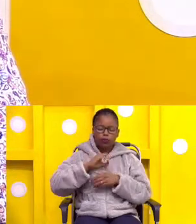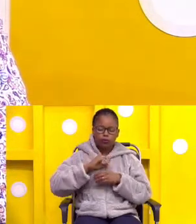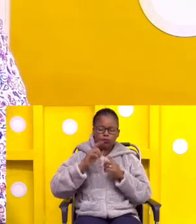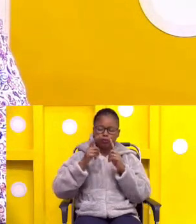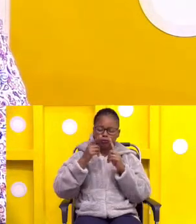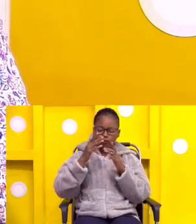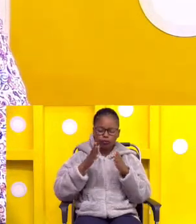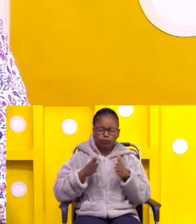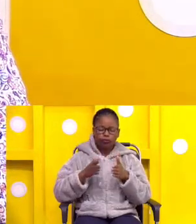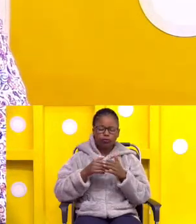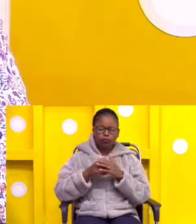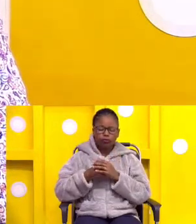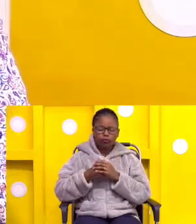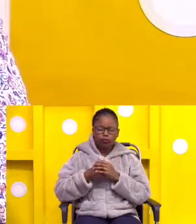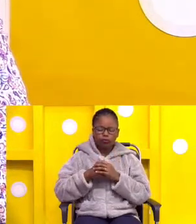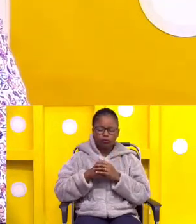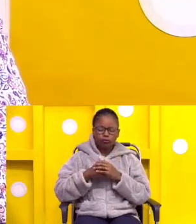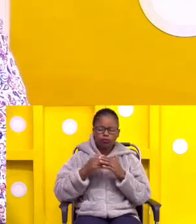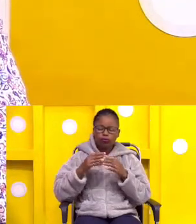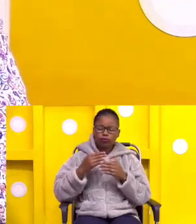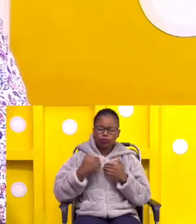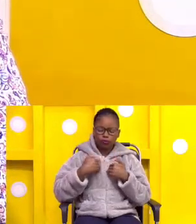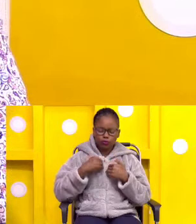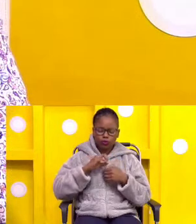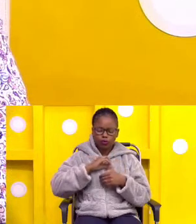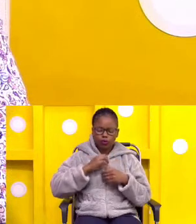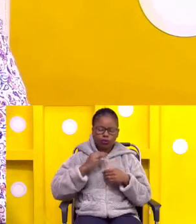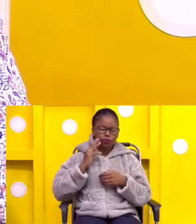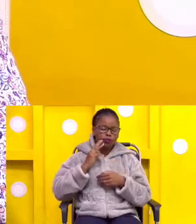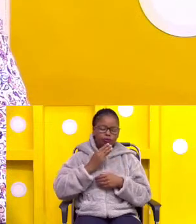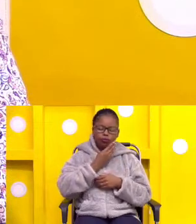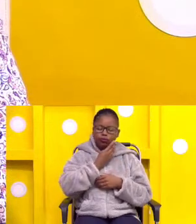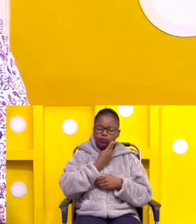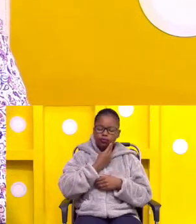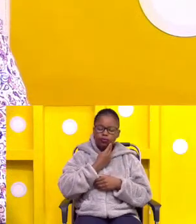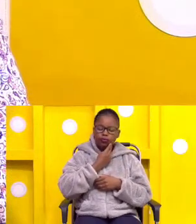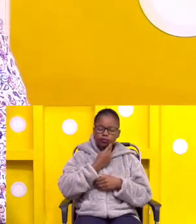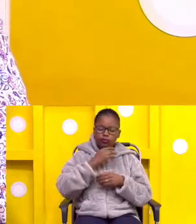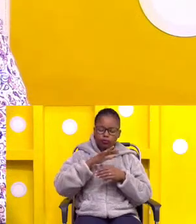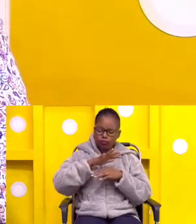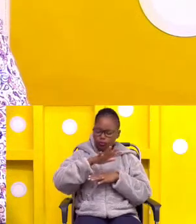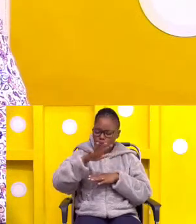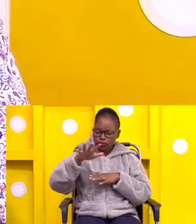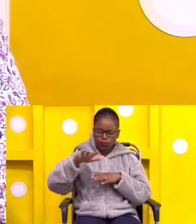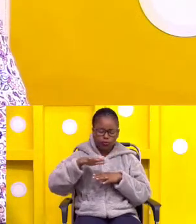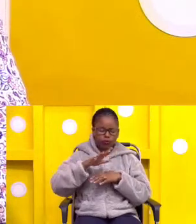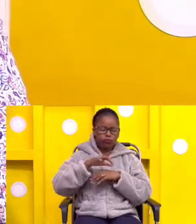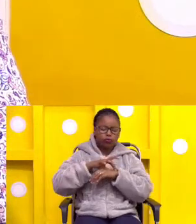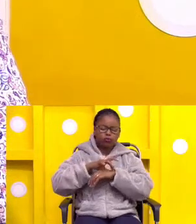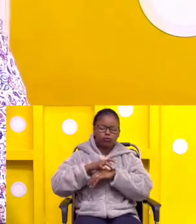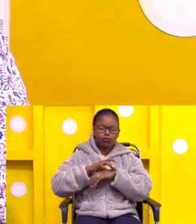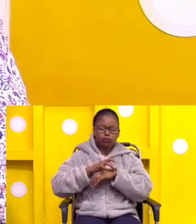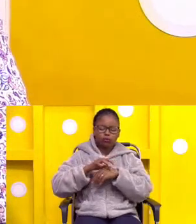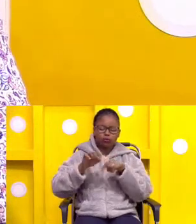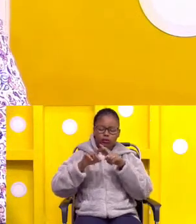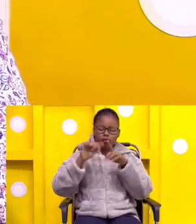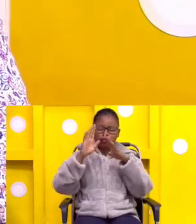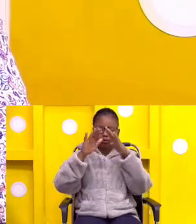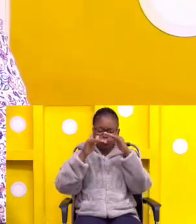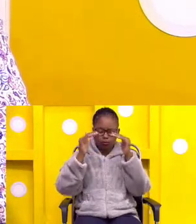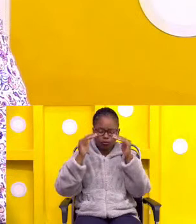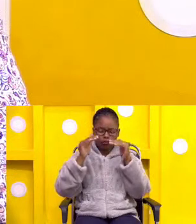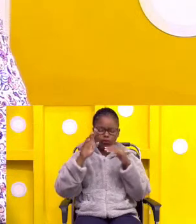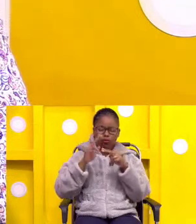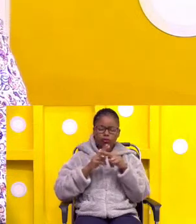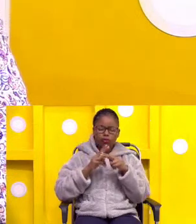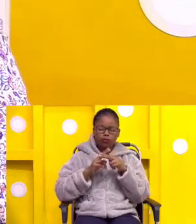ũhoti. We mwene riri, we ũthamakaga thĩno yothe na ũgathamaka matu-inĩ. Rĩtwa rĩaku